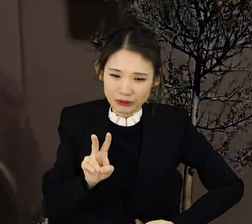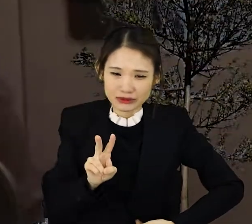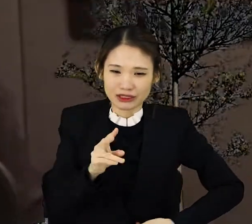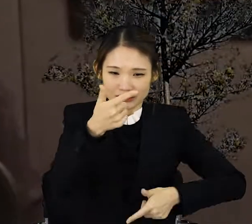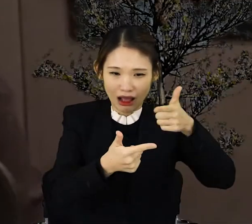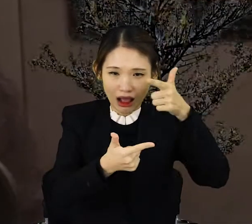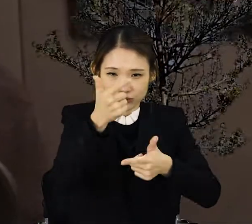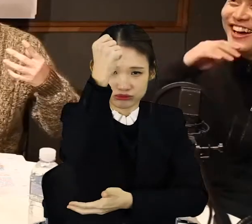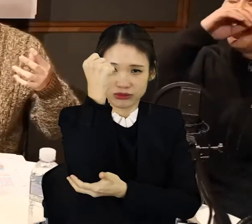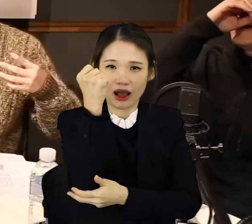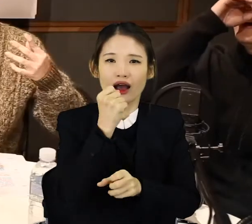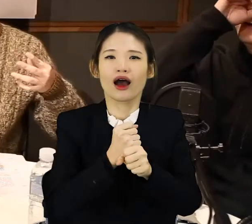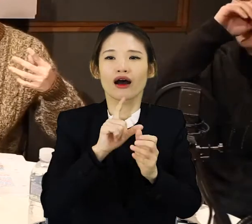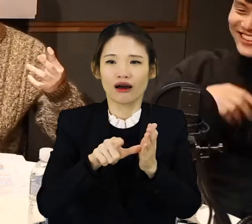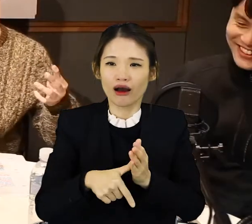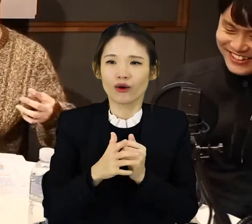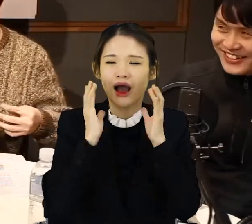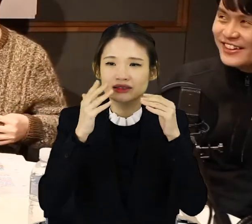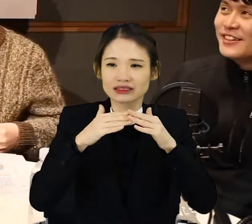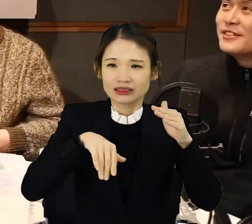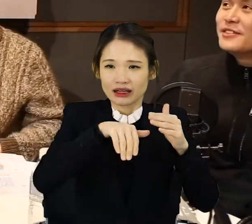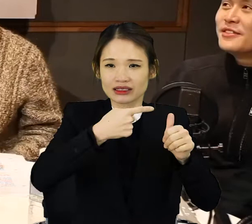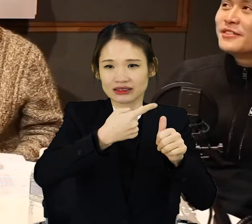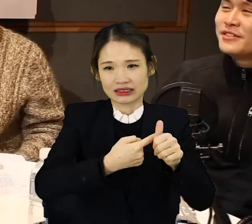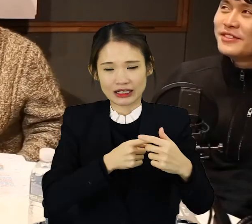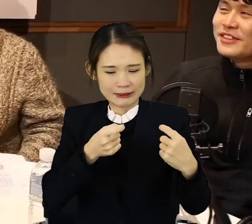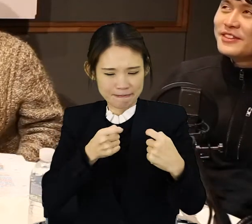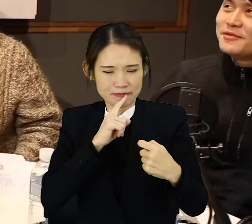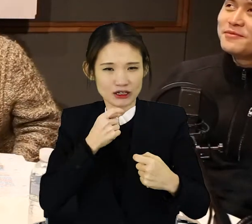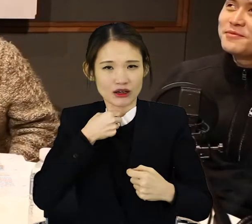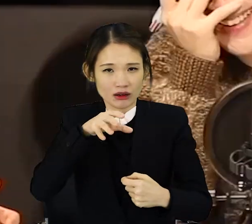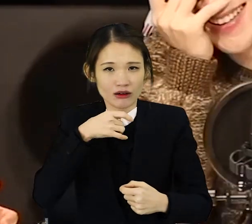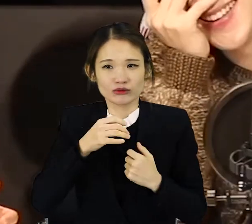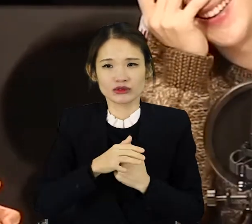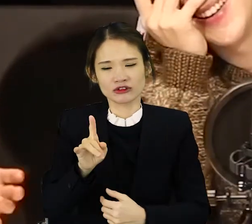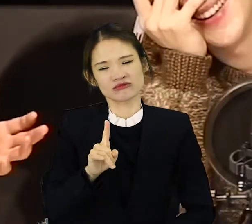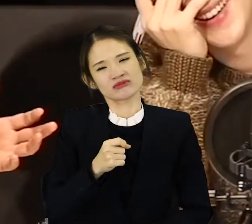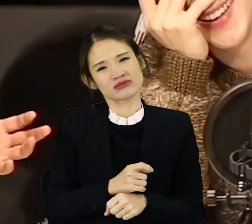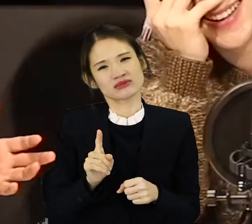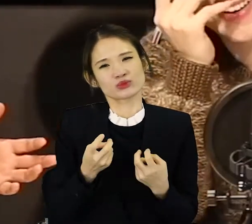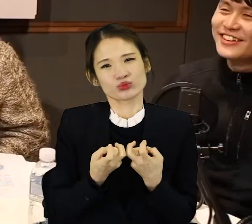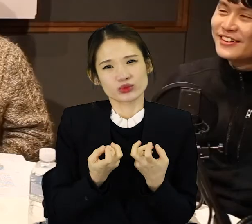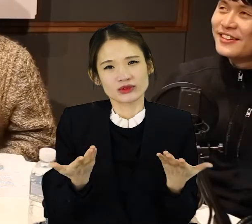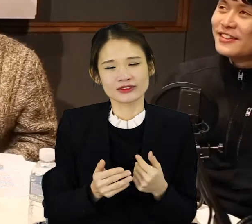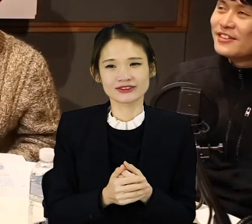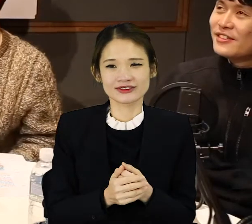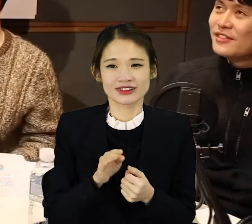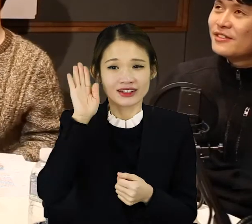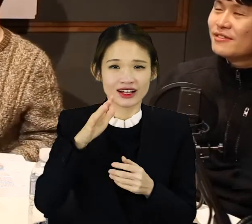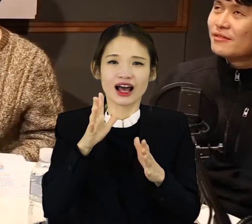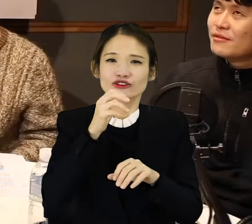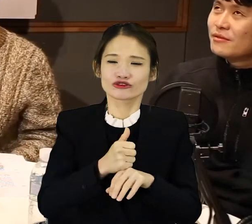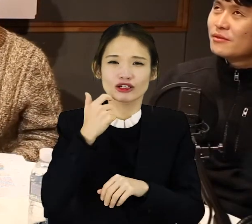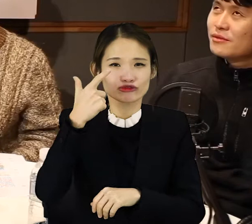중정이 들어가고 나무가 아이들을 집안에서 자연을 접하게 해주고 싶었습니다. 그러니까 뭐 하는 짓이야 싶은데 실제로 나중에